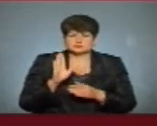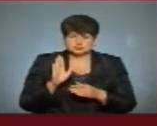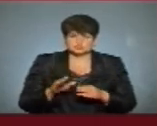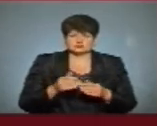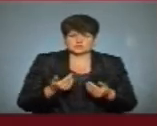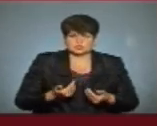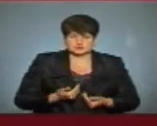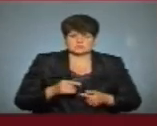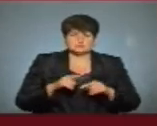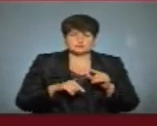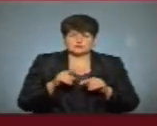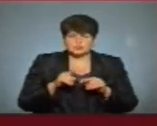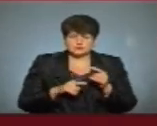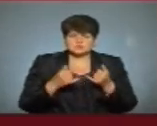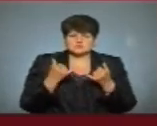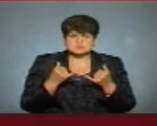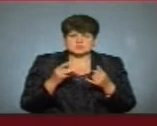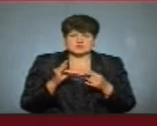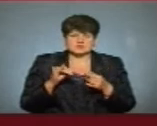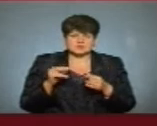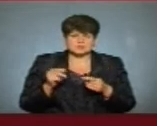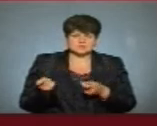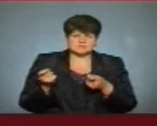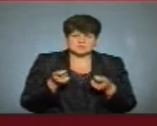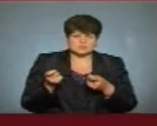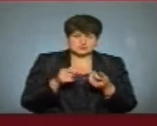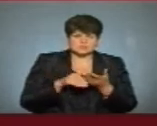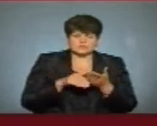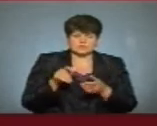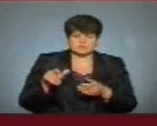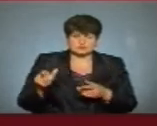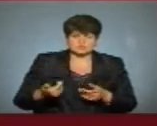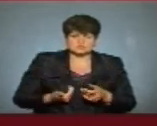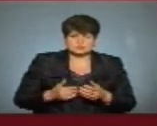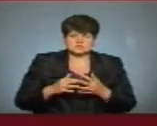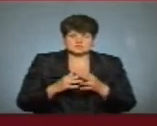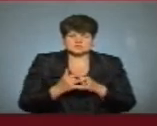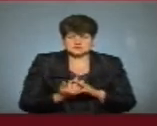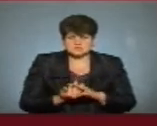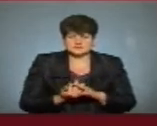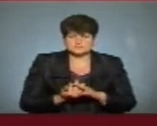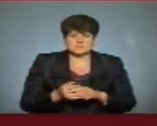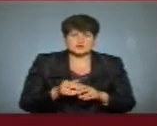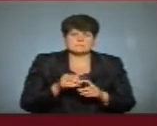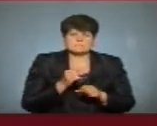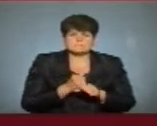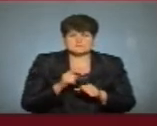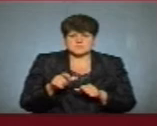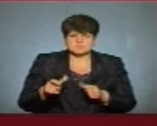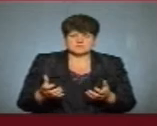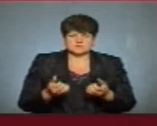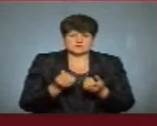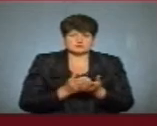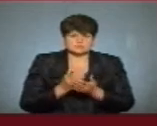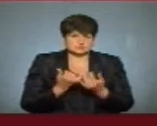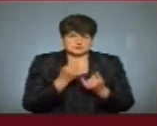у родичів. Наразі речі зносять волонтери, тобто самі жителі села. Працівників рятувальної служби ми